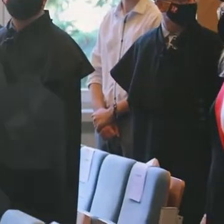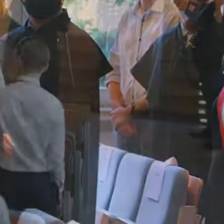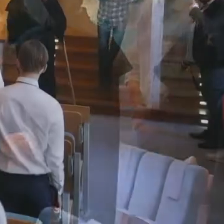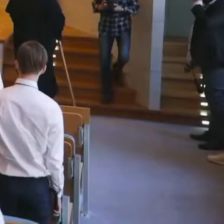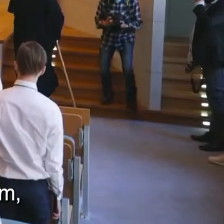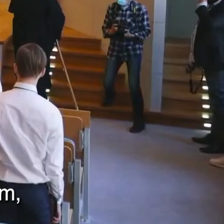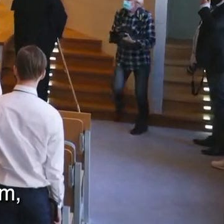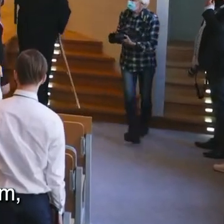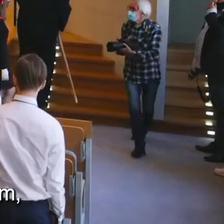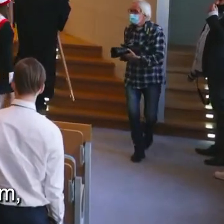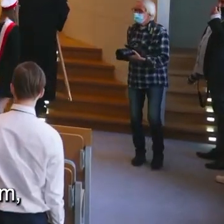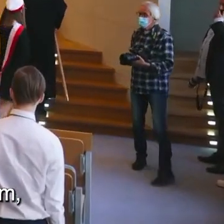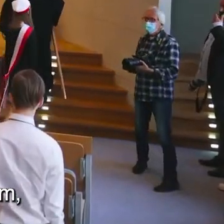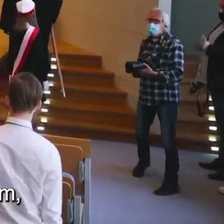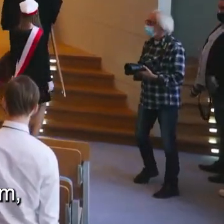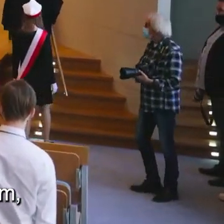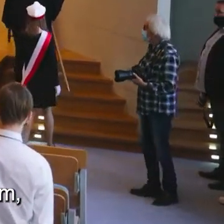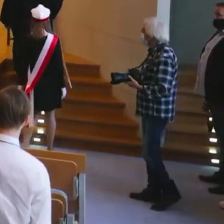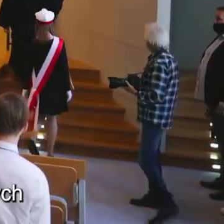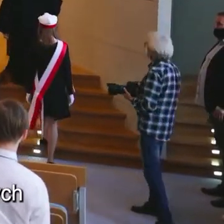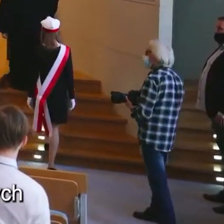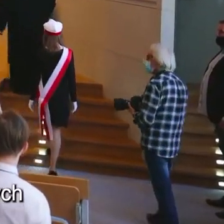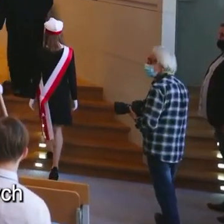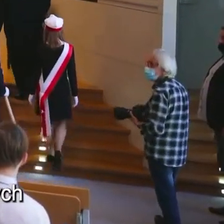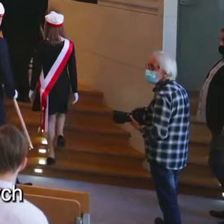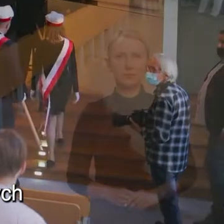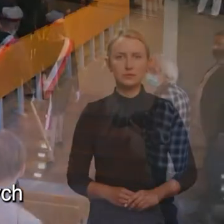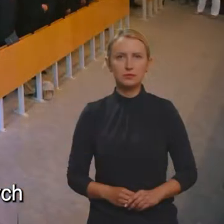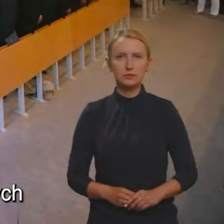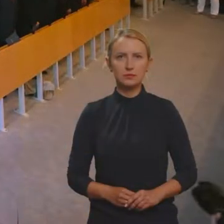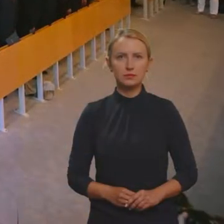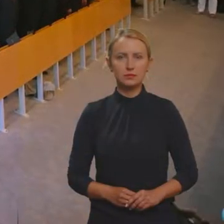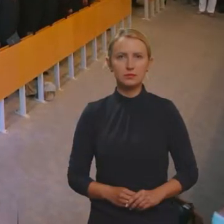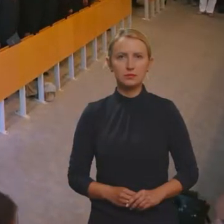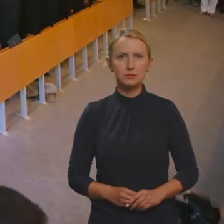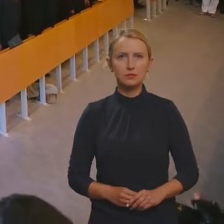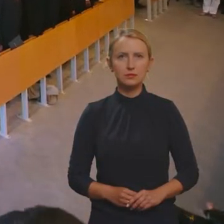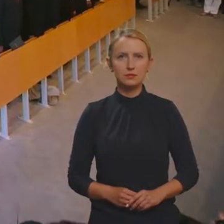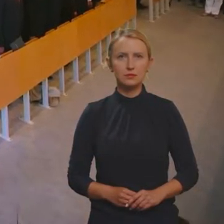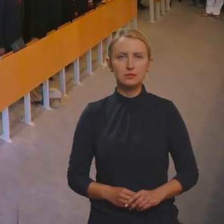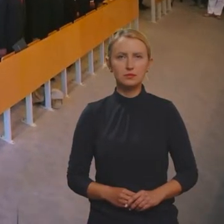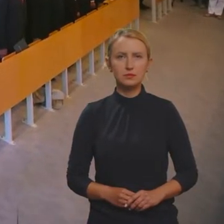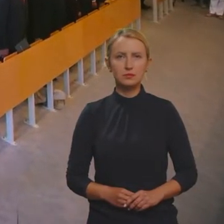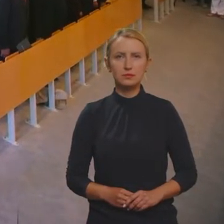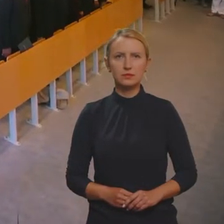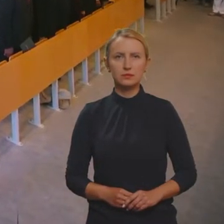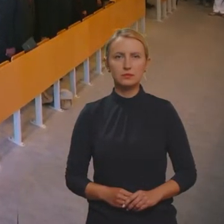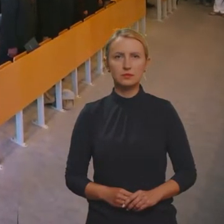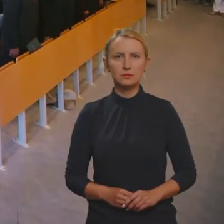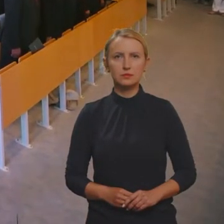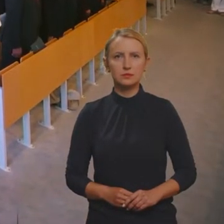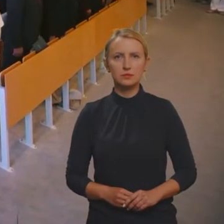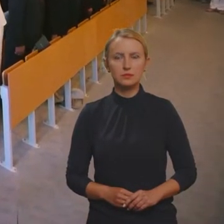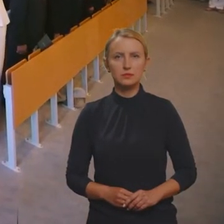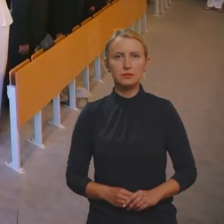2021-2022, pragnę w imieniu Senatu i moim własnym gorąco powitać wszystkich zgromadzonych gości, którzy uczestniczą w naszej